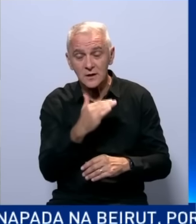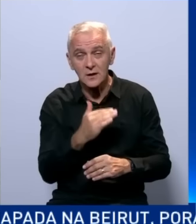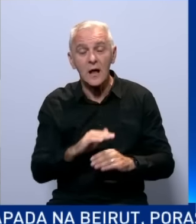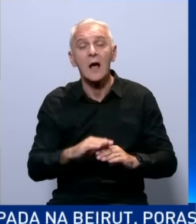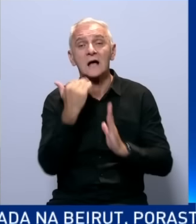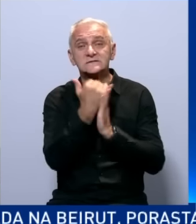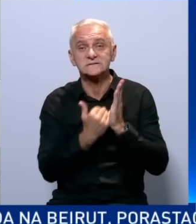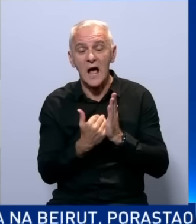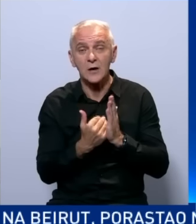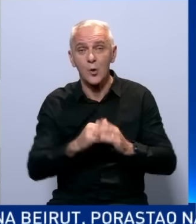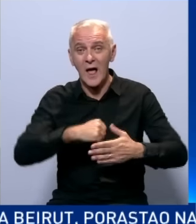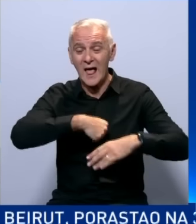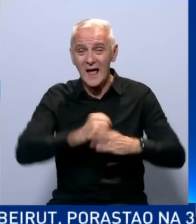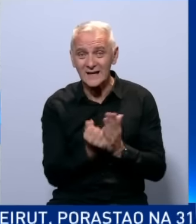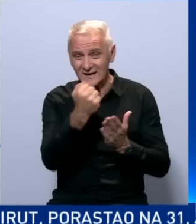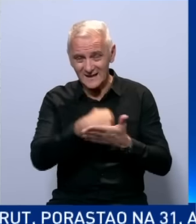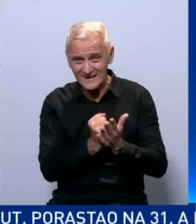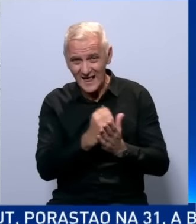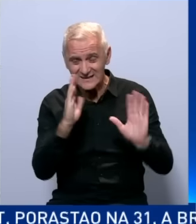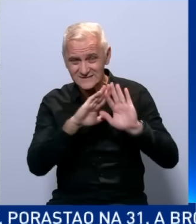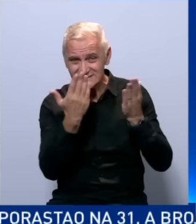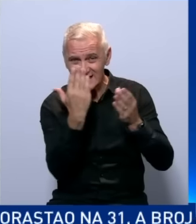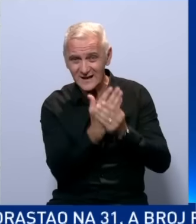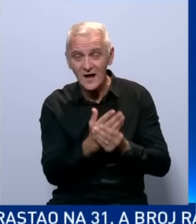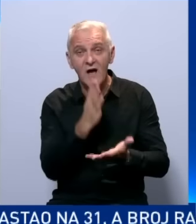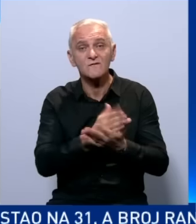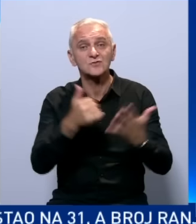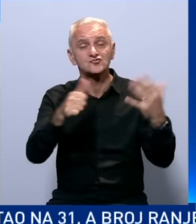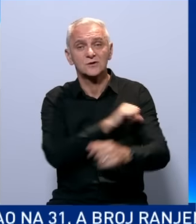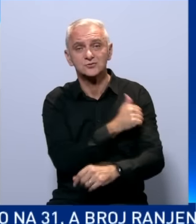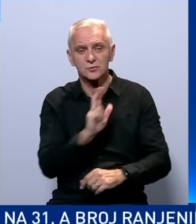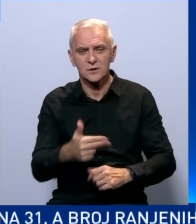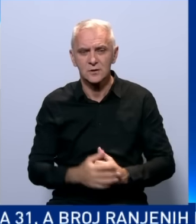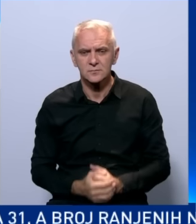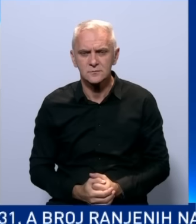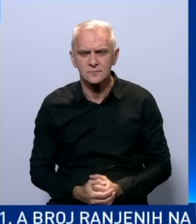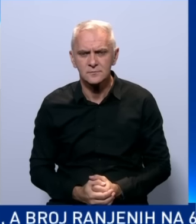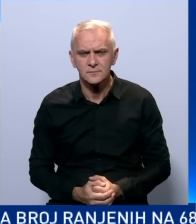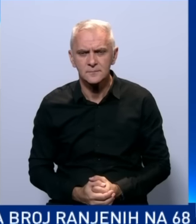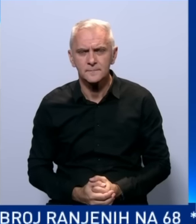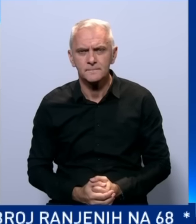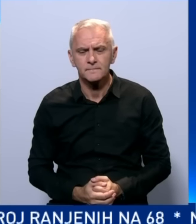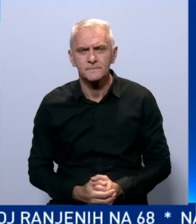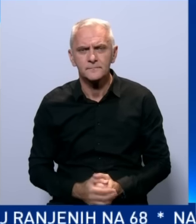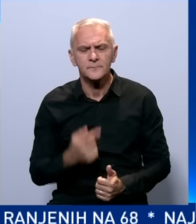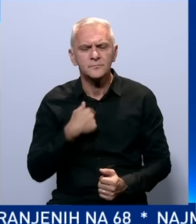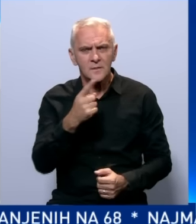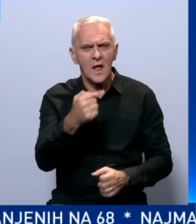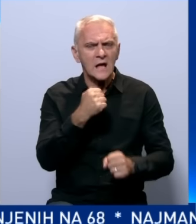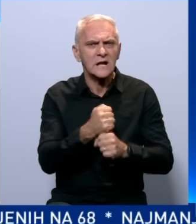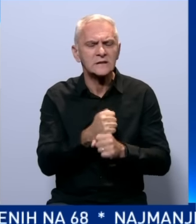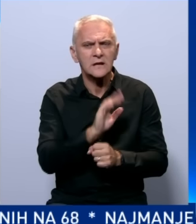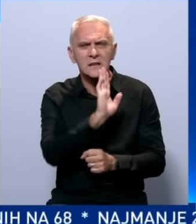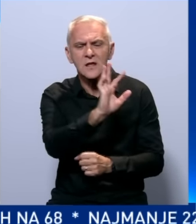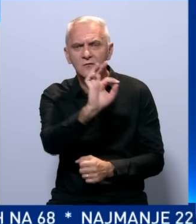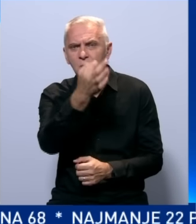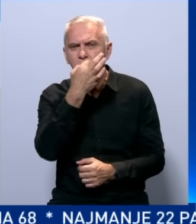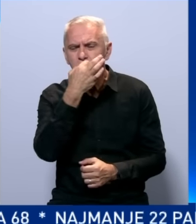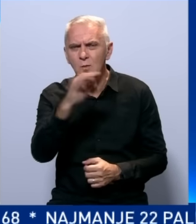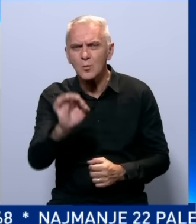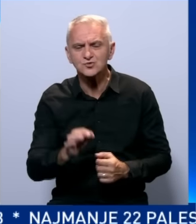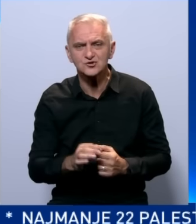registru pedofila u Republici Srpskoj primjenjuje već 6 godina. Konstantno se radi na njegovom da kažem,